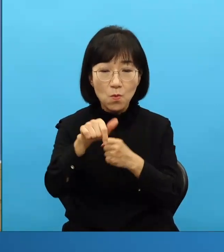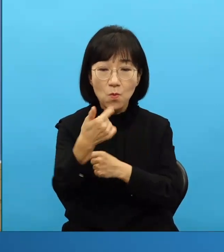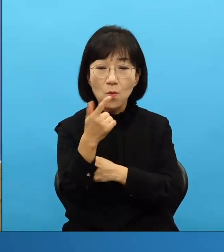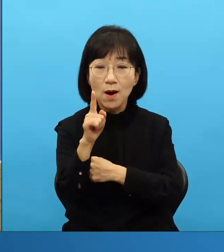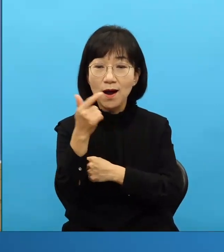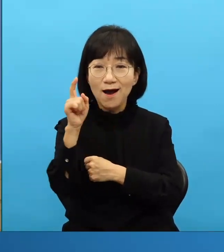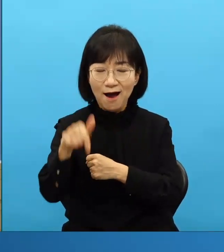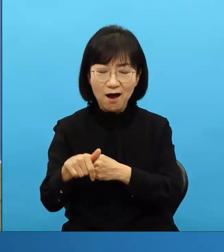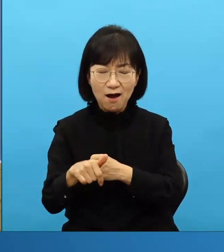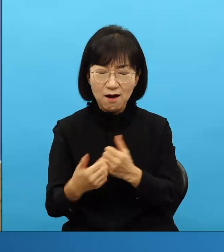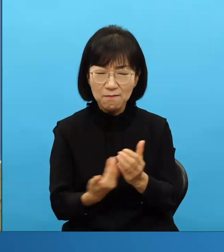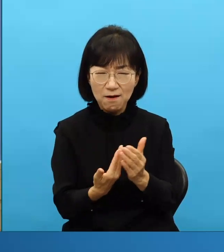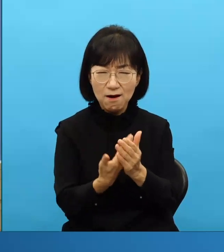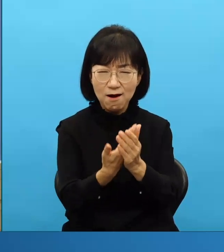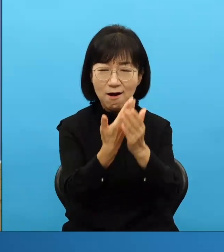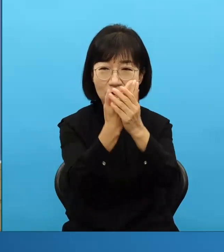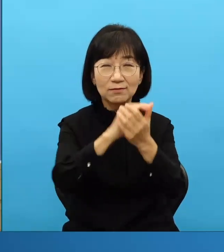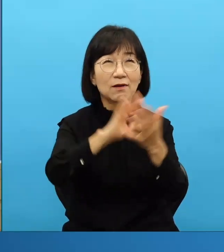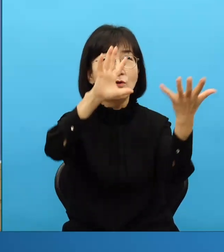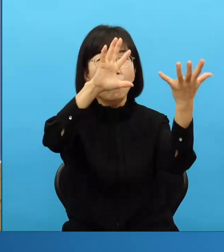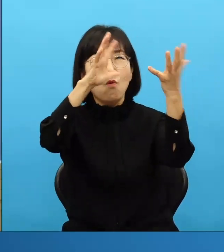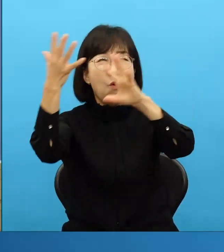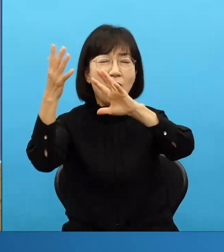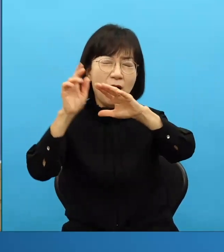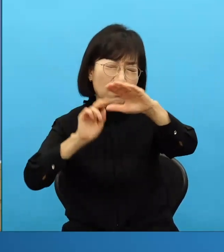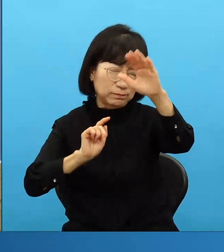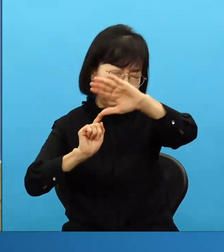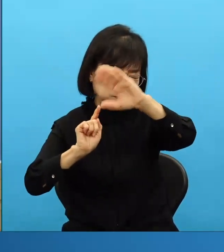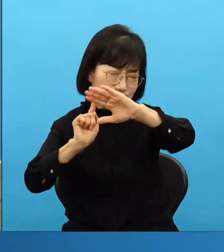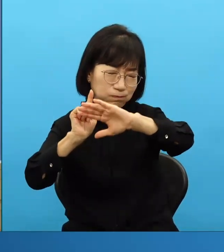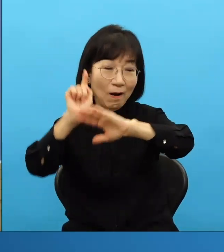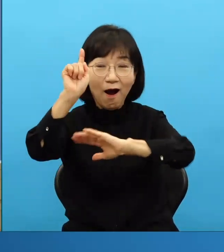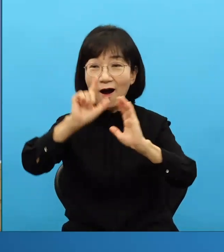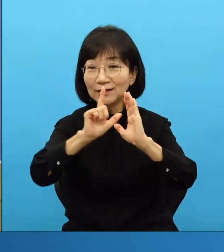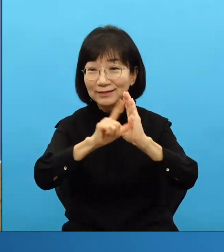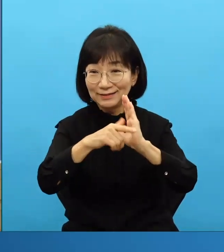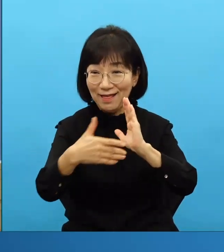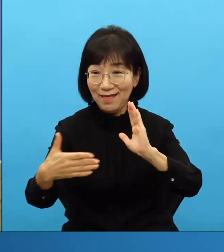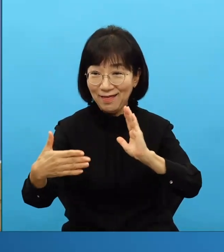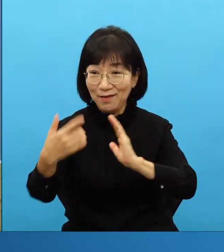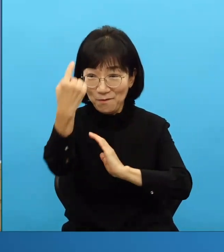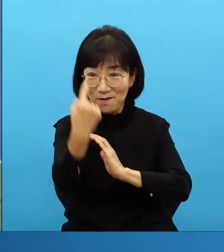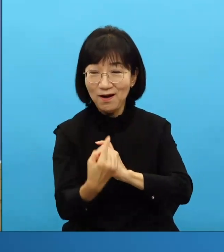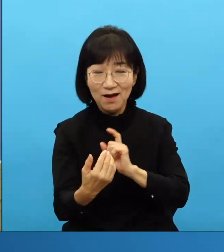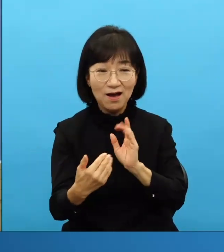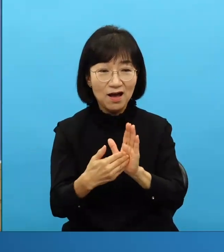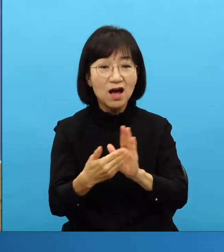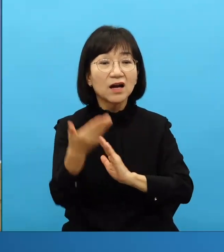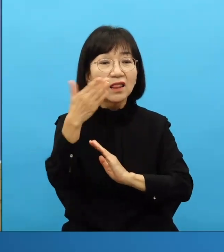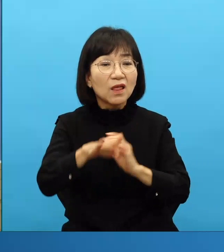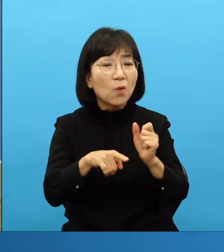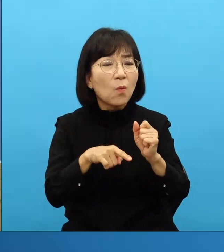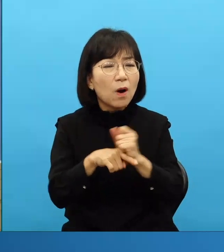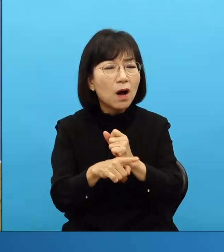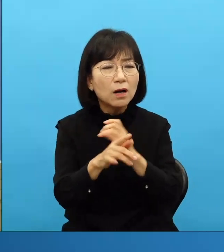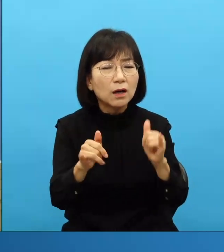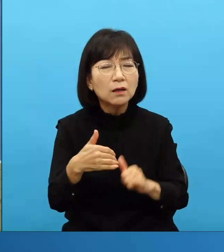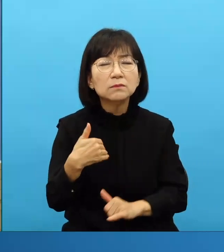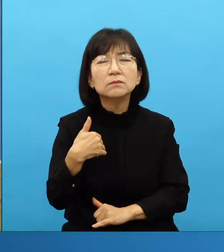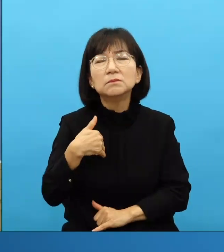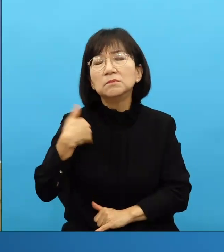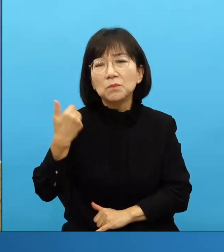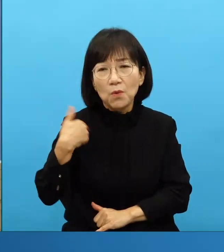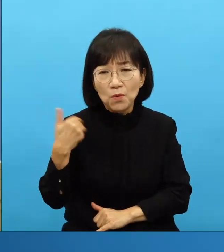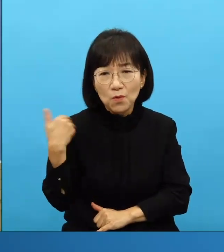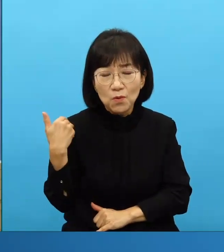우주 시대가 되었어요. And it's become an age of the 그러나 universe. 과학자들이 모르는 사실이 하나 있어요. But there is a fact that even scientists do not 그걸 보고 know. 우리는